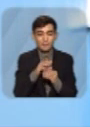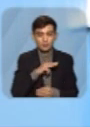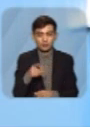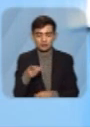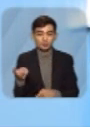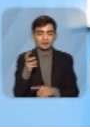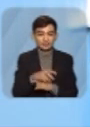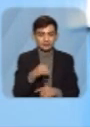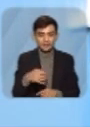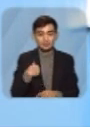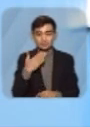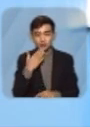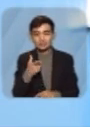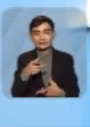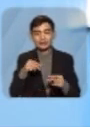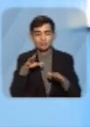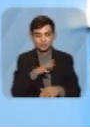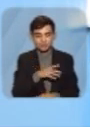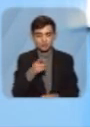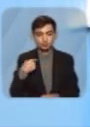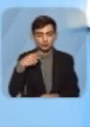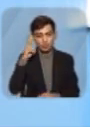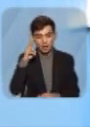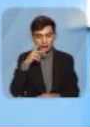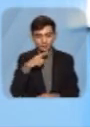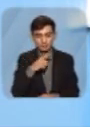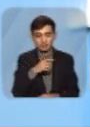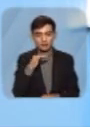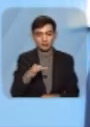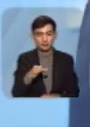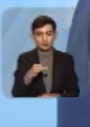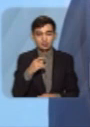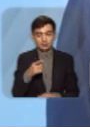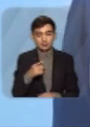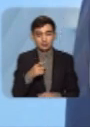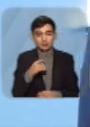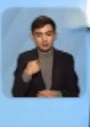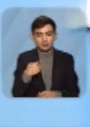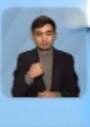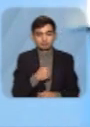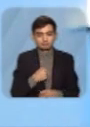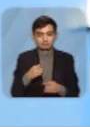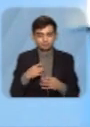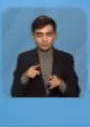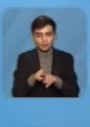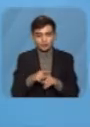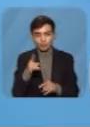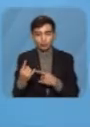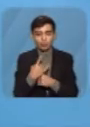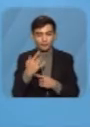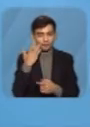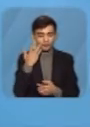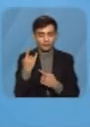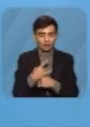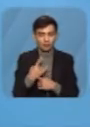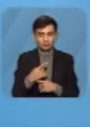подошли. Я спросил, вы где были? Мы в туалете, деда. Они так сказали, и я уже просто вот их